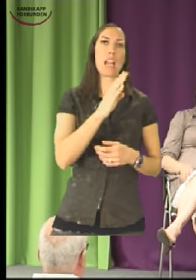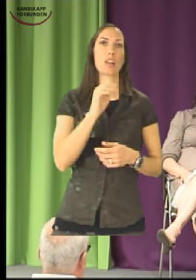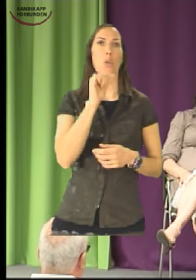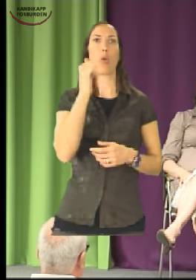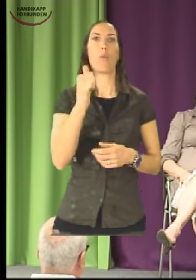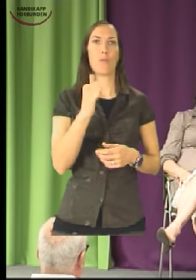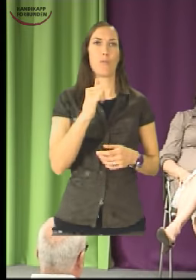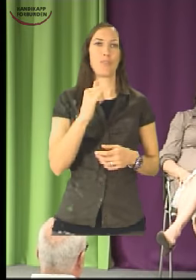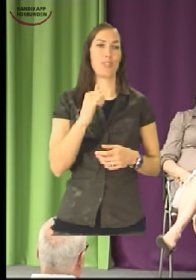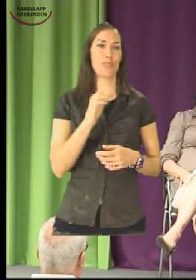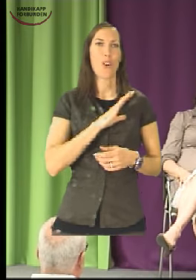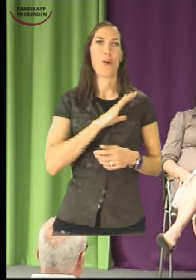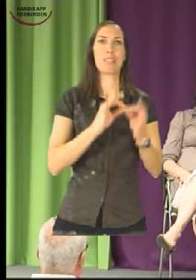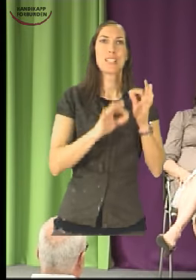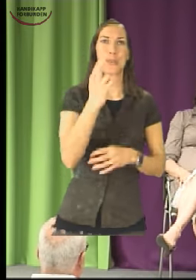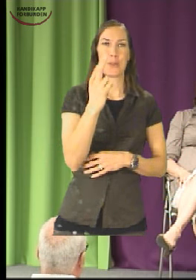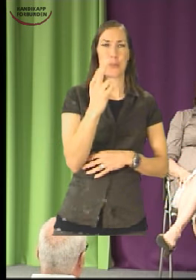men